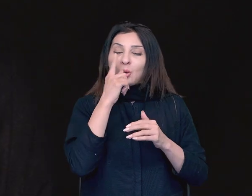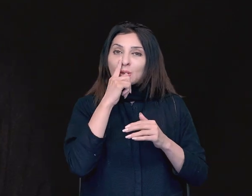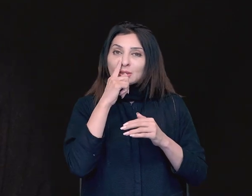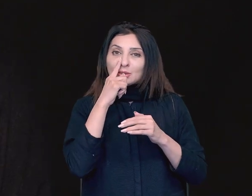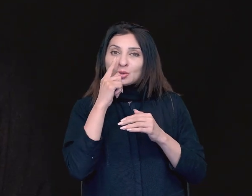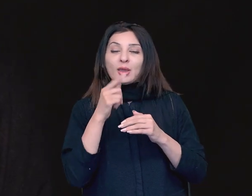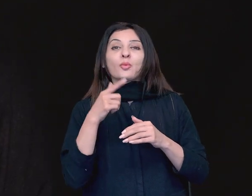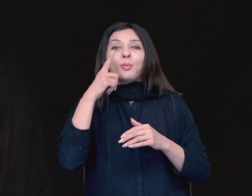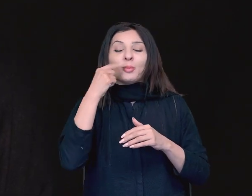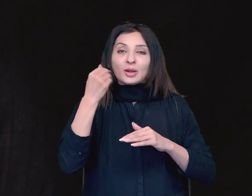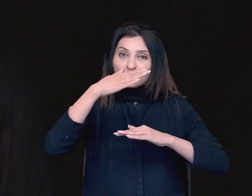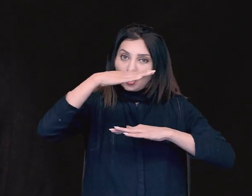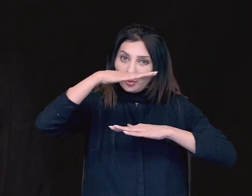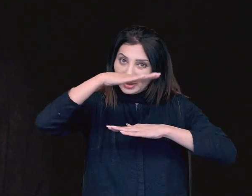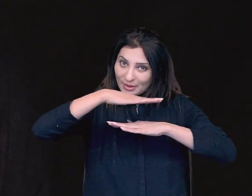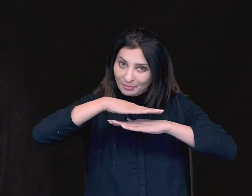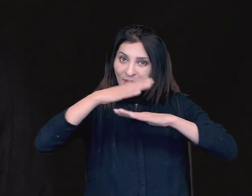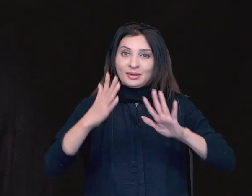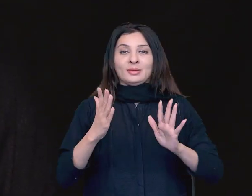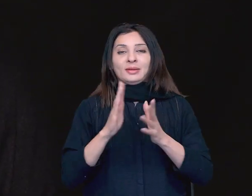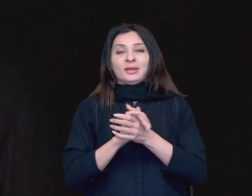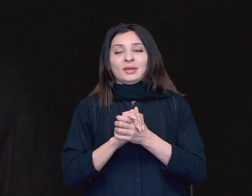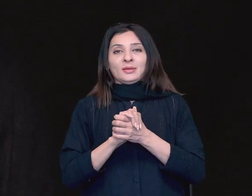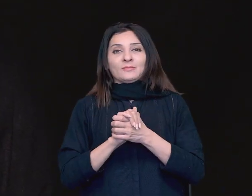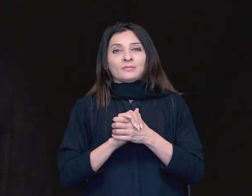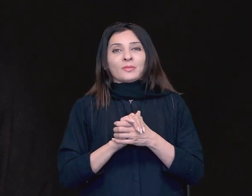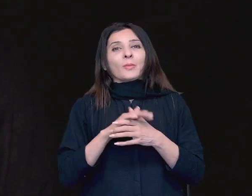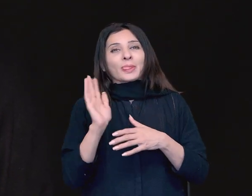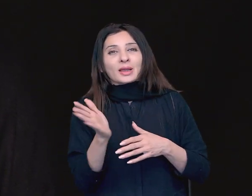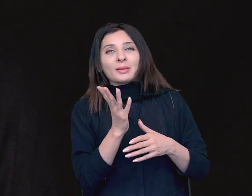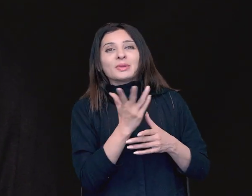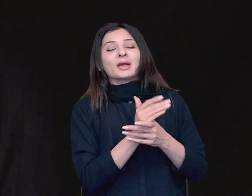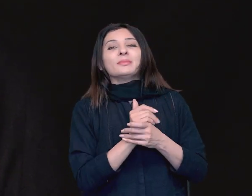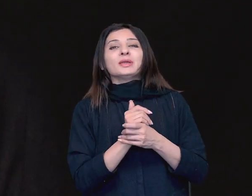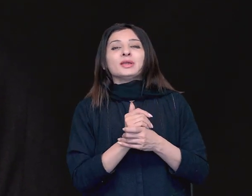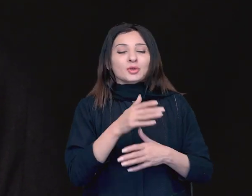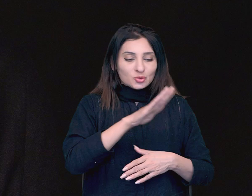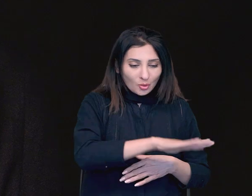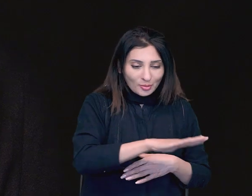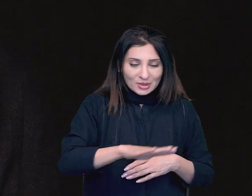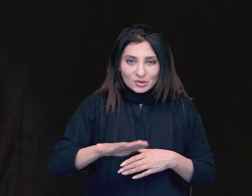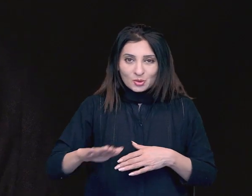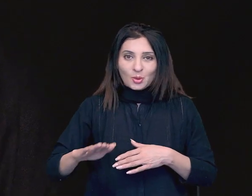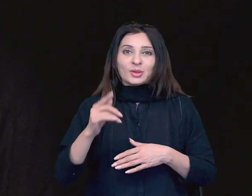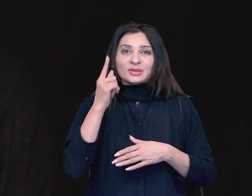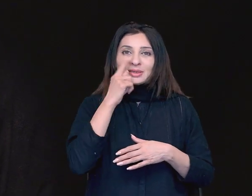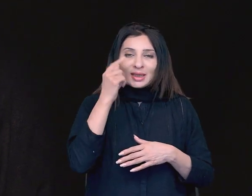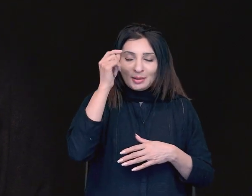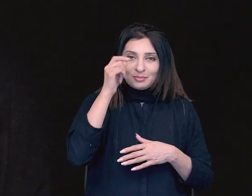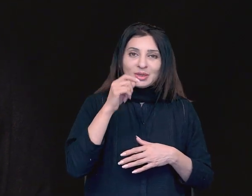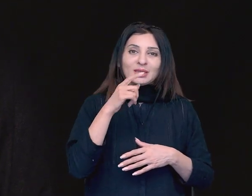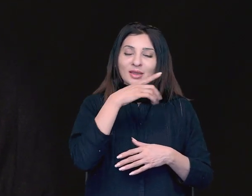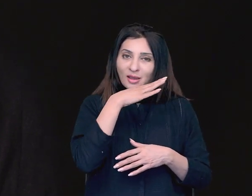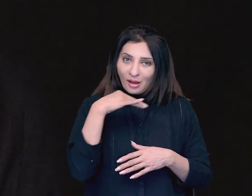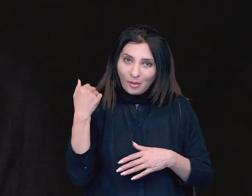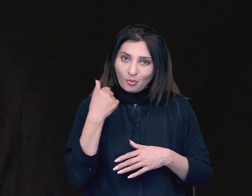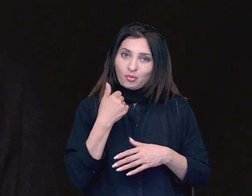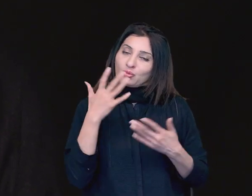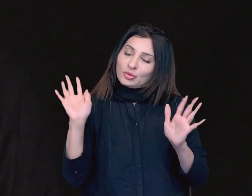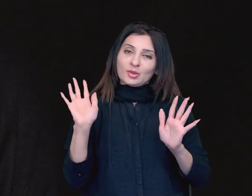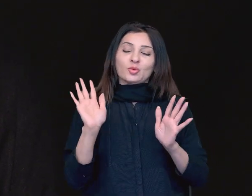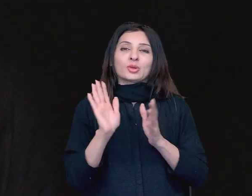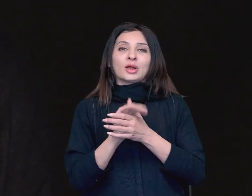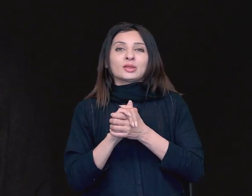آرفن بچے جو ہوتے ہیں وہ اپنے چچا پہ، ماموں پہ ڈیپینڈنٹ ہوتے ہیں۔ تو فیصلے کوئی اور کرتا ہے، فیصلہ کوئی اور کرتا ہے کہ کہاں جانا